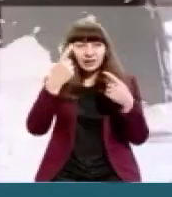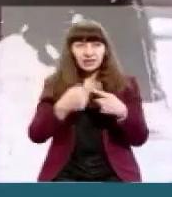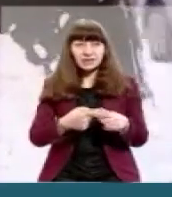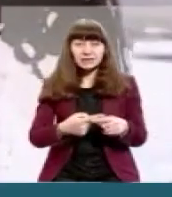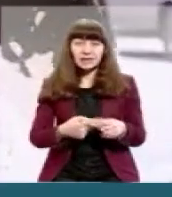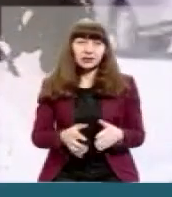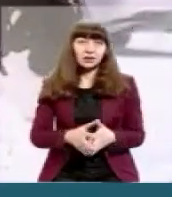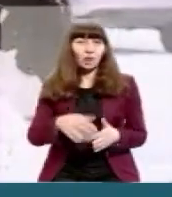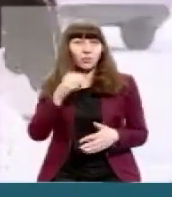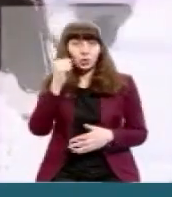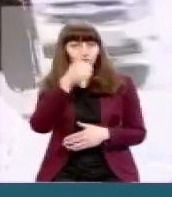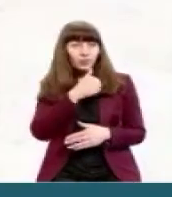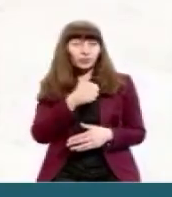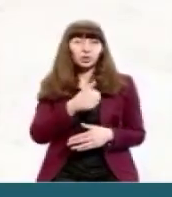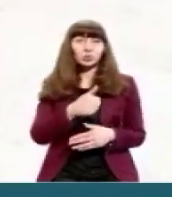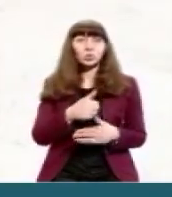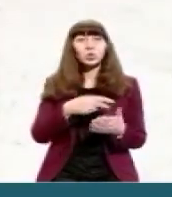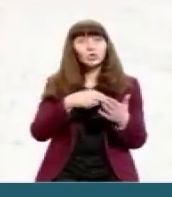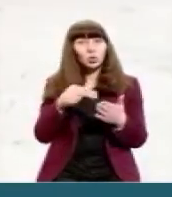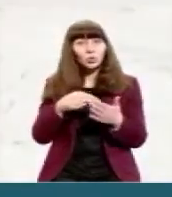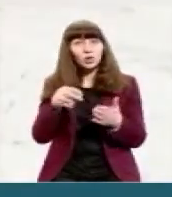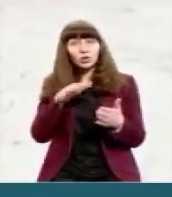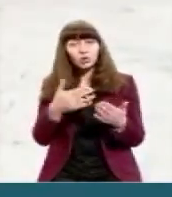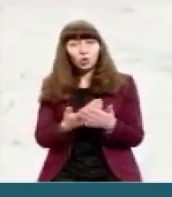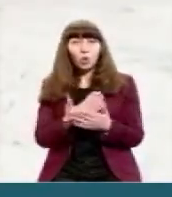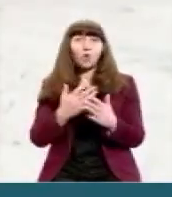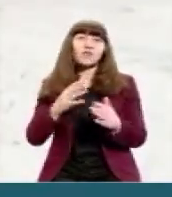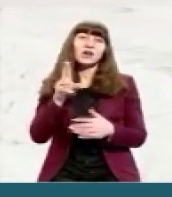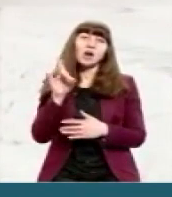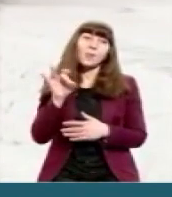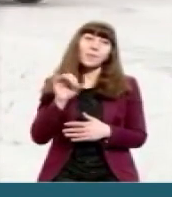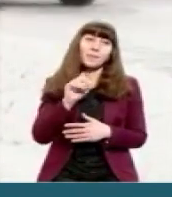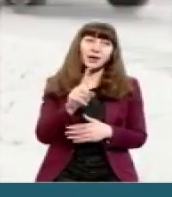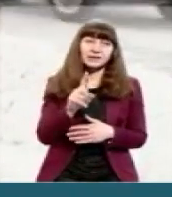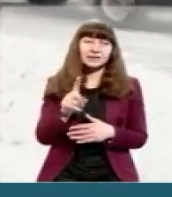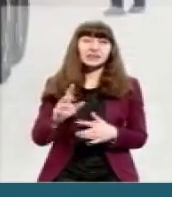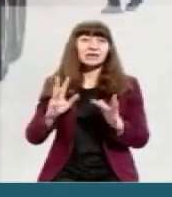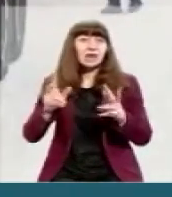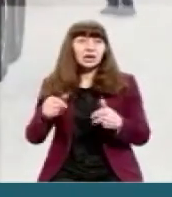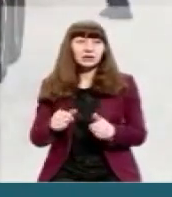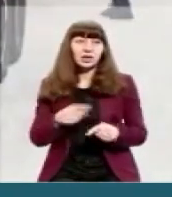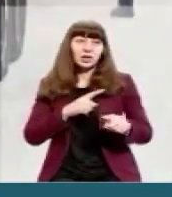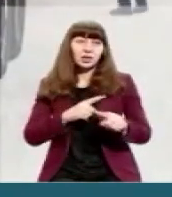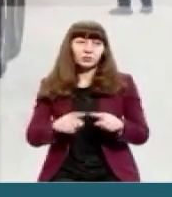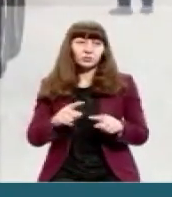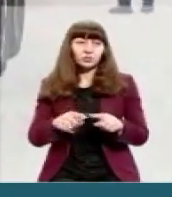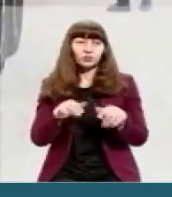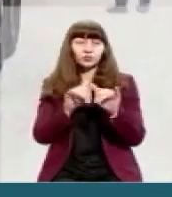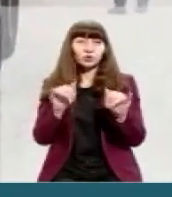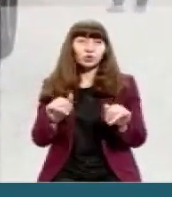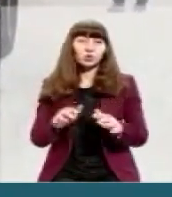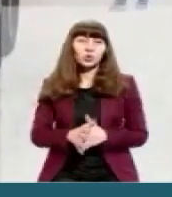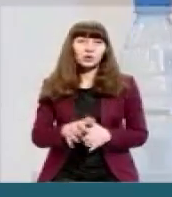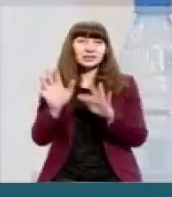год подрядчики основательно обновили свой автопарк, приобрели новые КАМАЗы и снегопогрузчики. Это позволило увеличить скорость и качество уборки